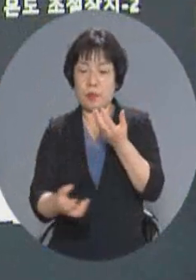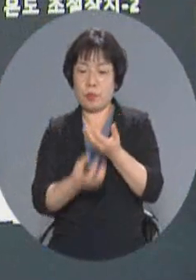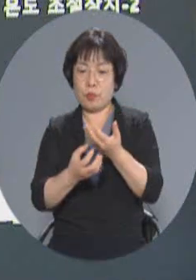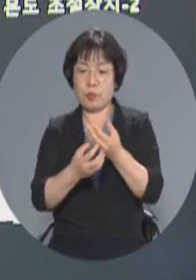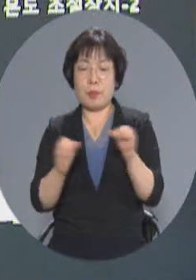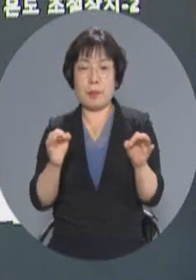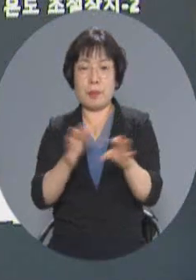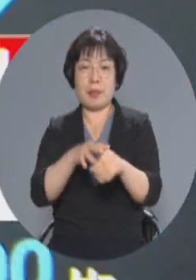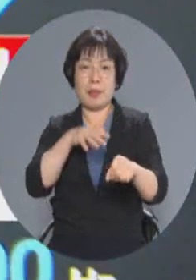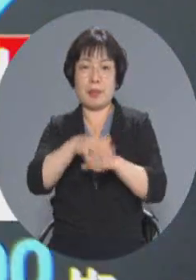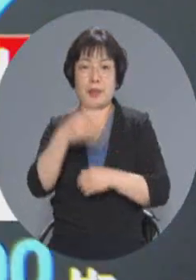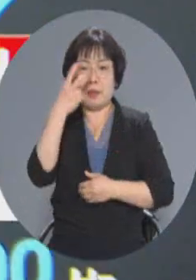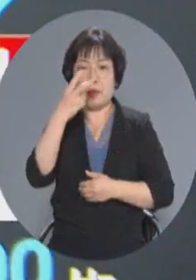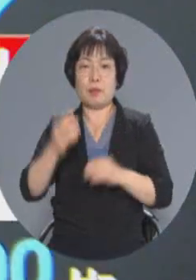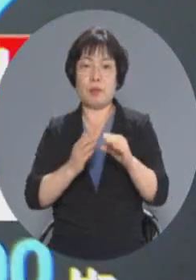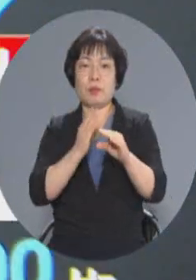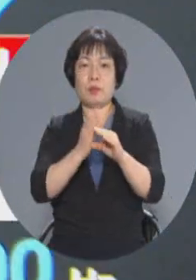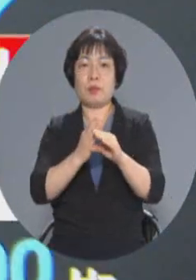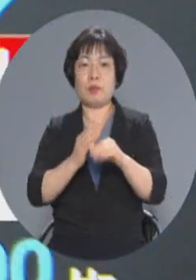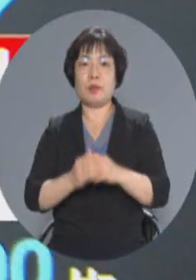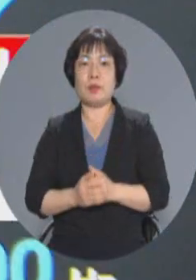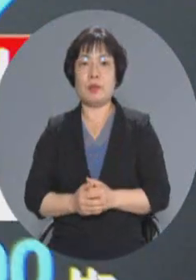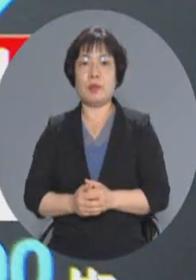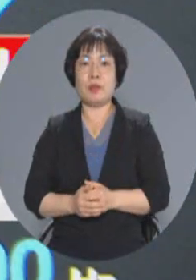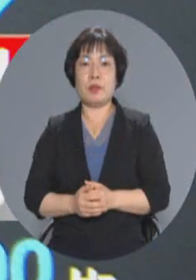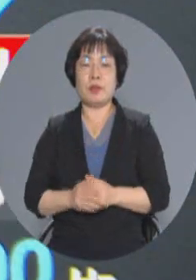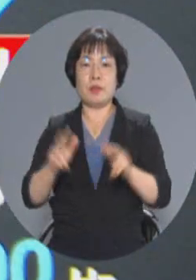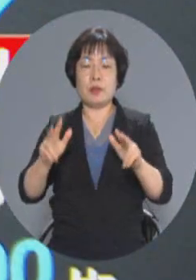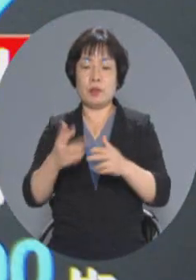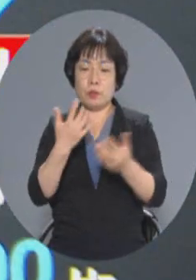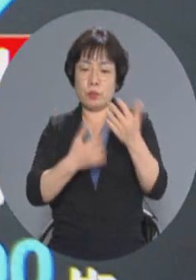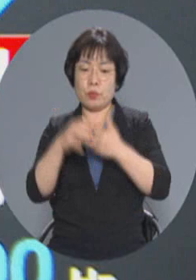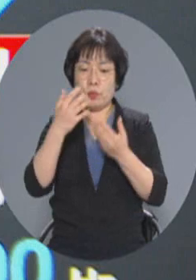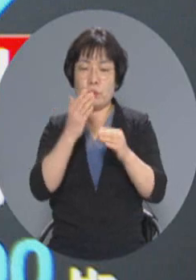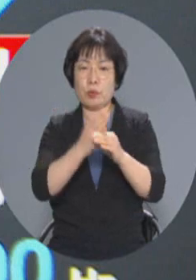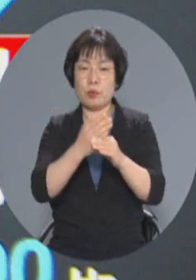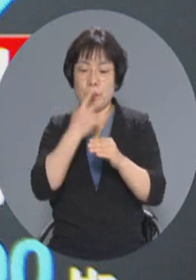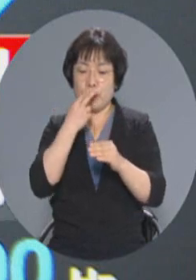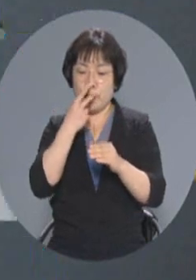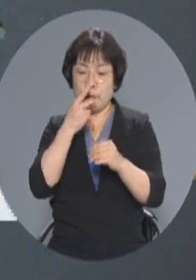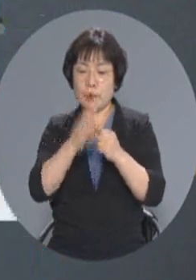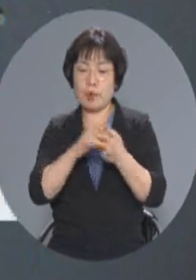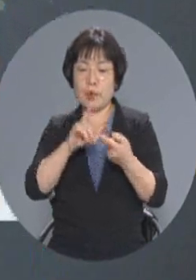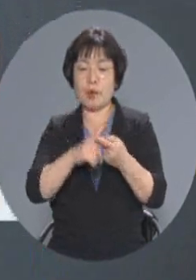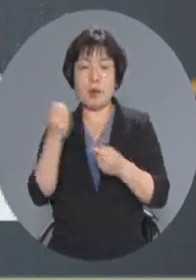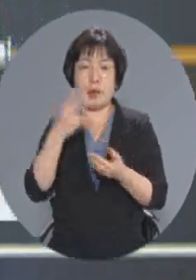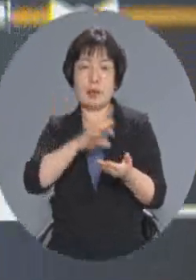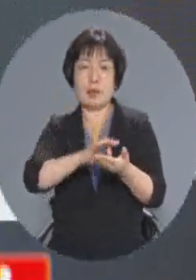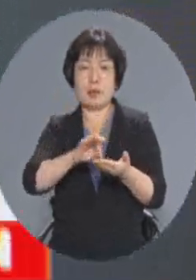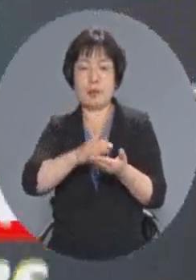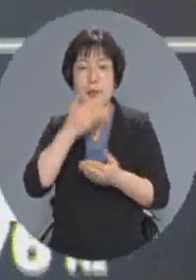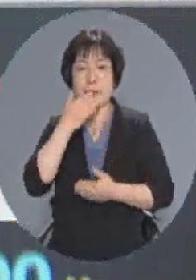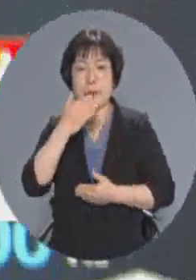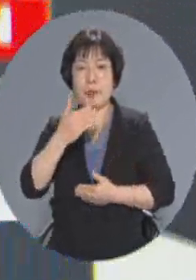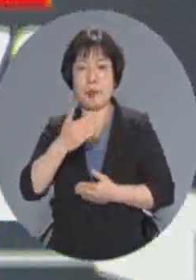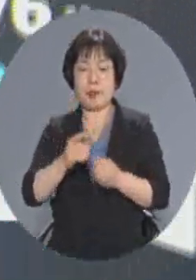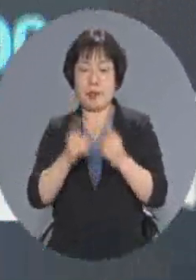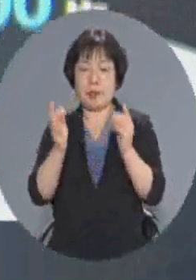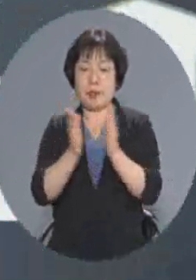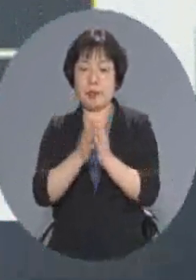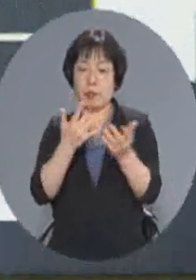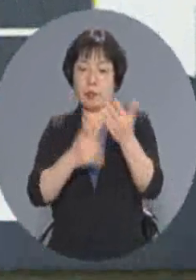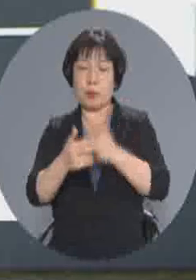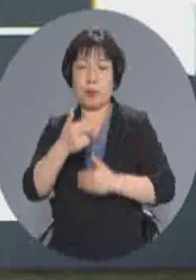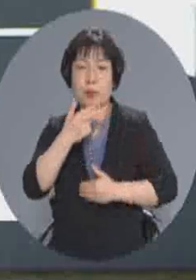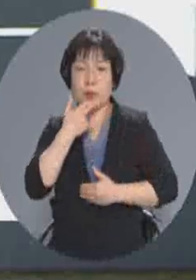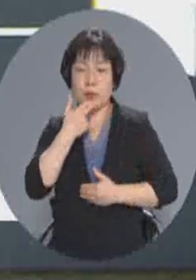열분해 방식을 검토하고 나선 배경입니다. 현재 소각되고 있는 플라스틱과 비닐을 재활용할 수 있고 직접 불에 태우지